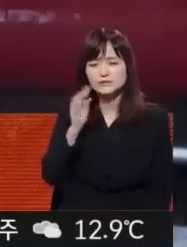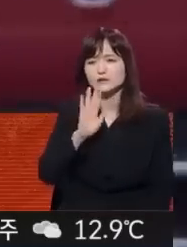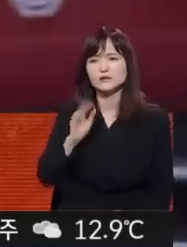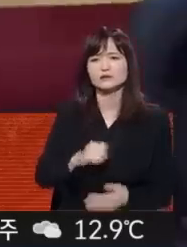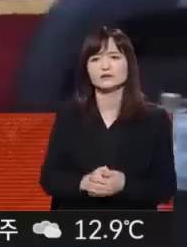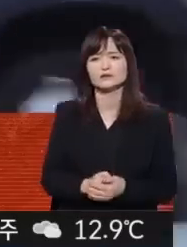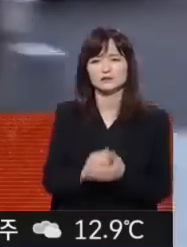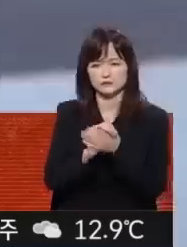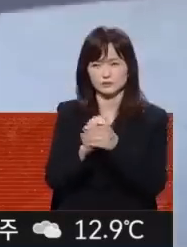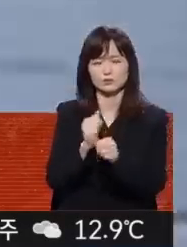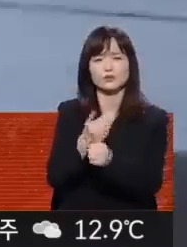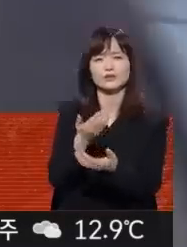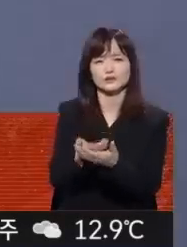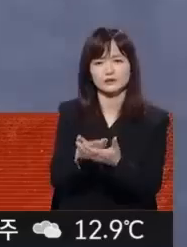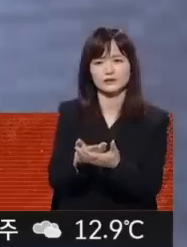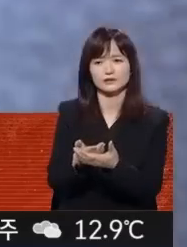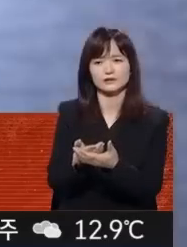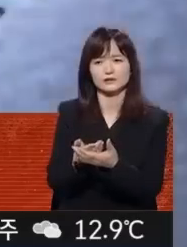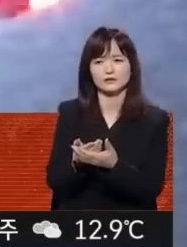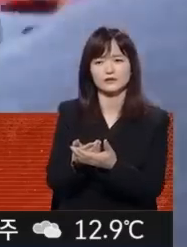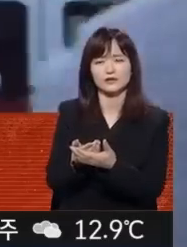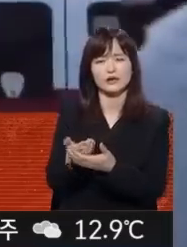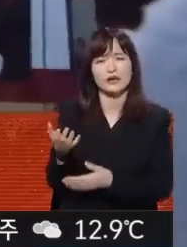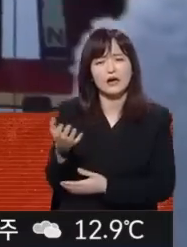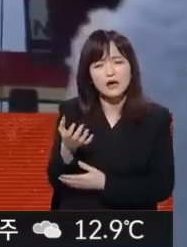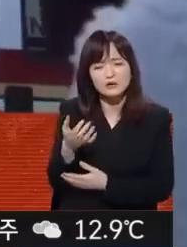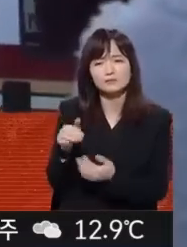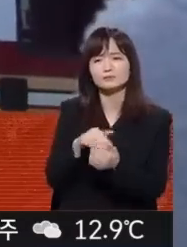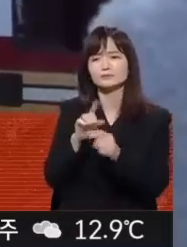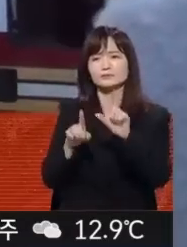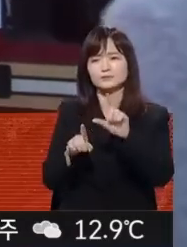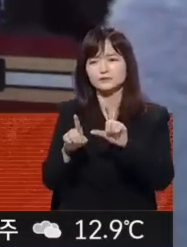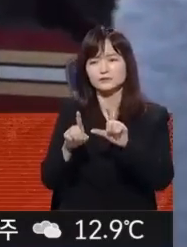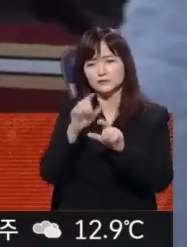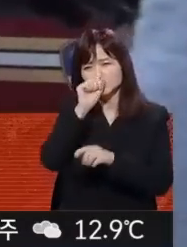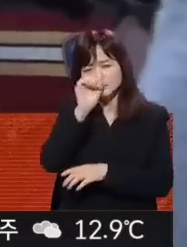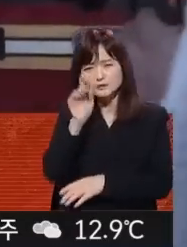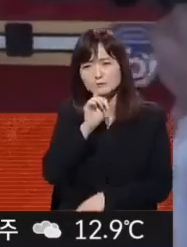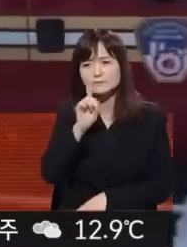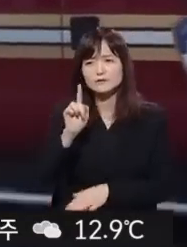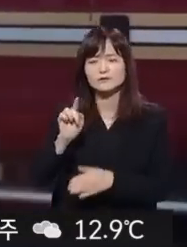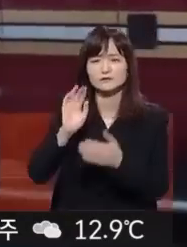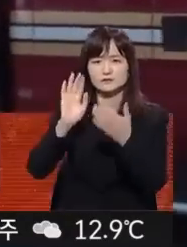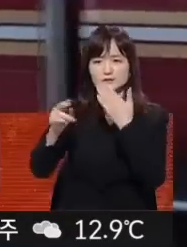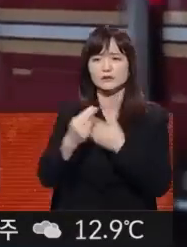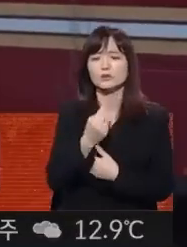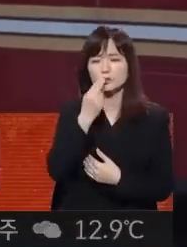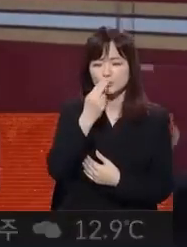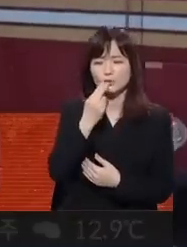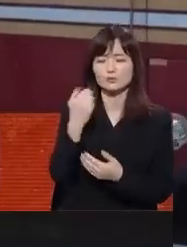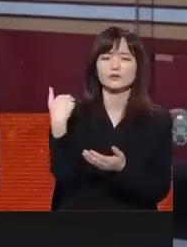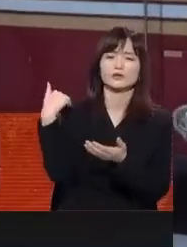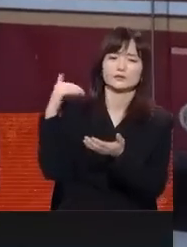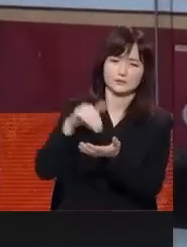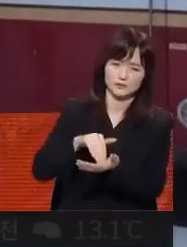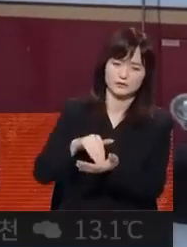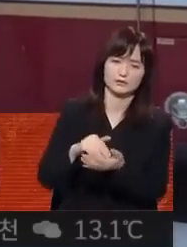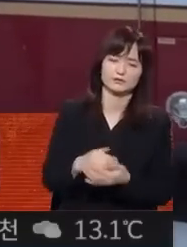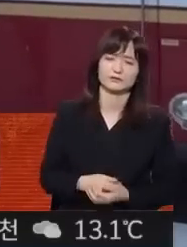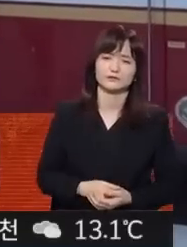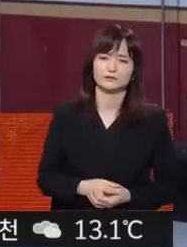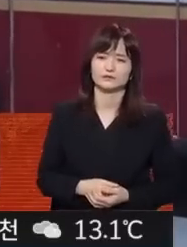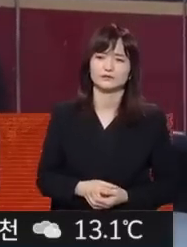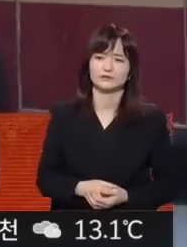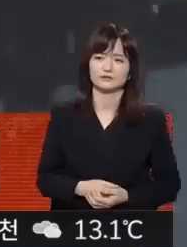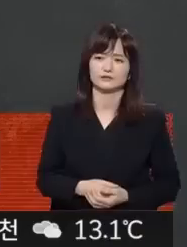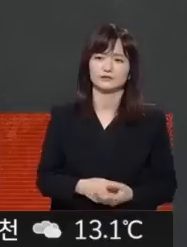많이 아픈 거 같다라고 얘기를 해서 상황이 안 좋은 것처럼 얘기가 됐는데 그 이후에 또 호흡이 돌아왔다라고 하면서 근데 이제